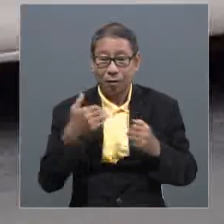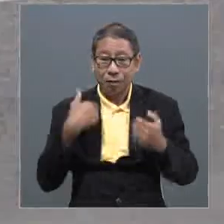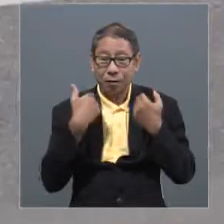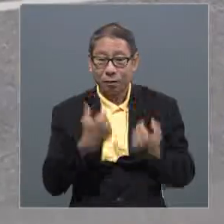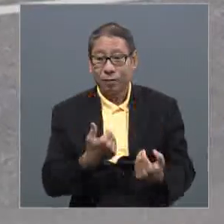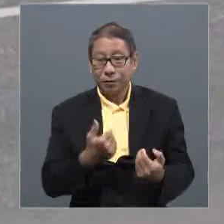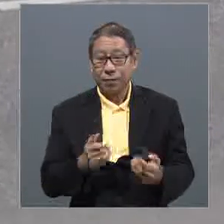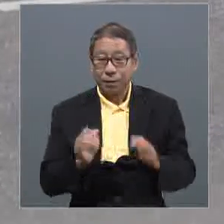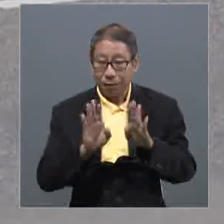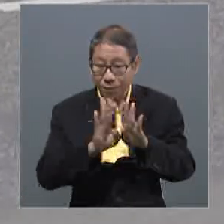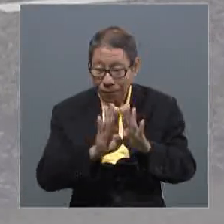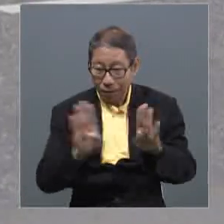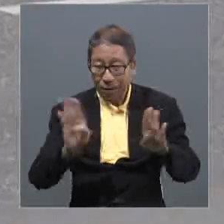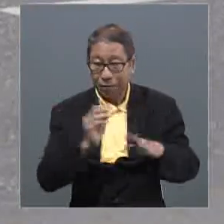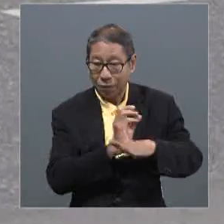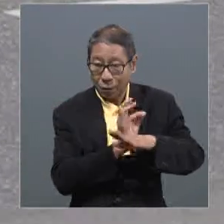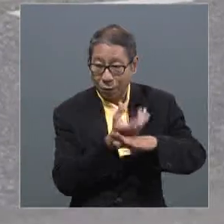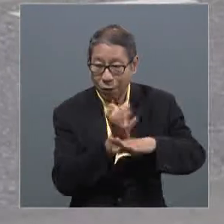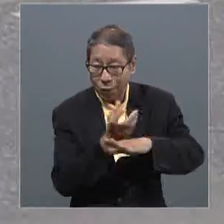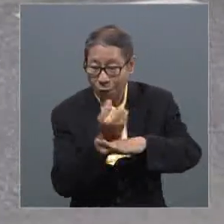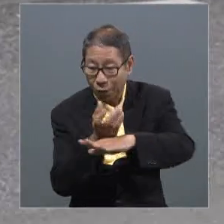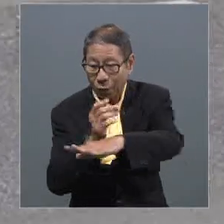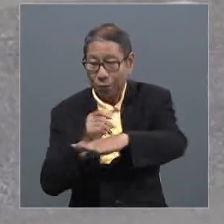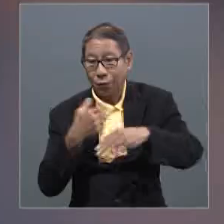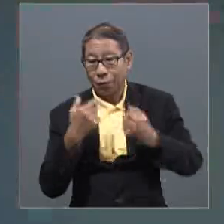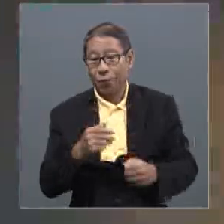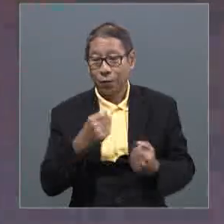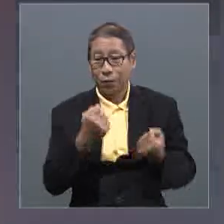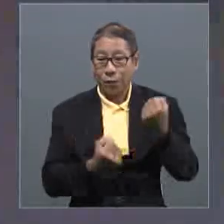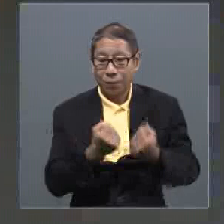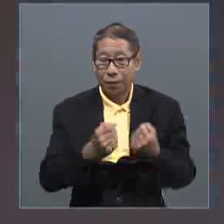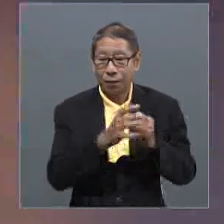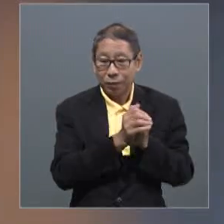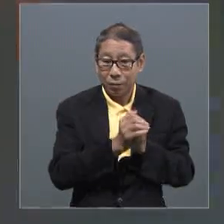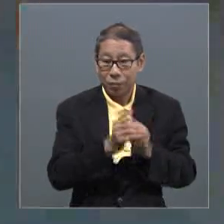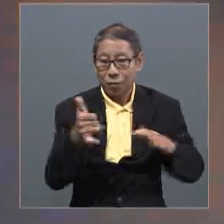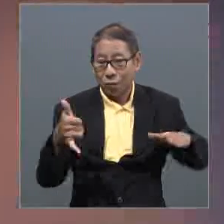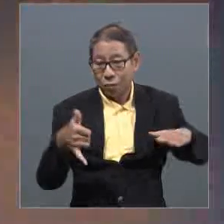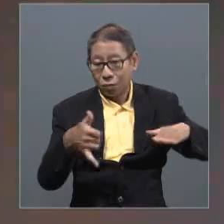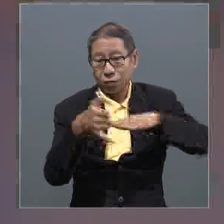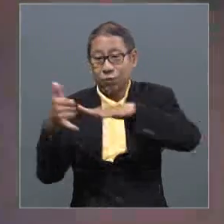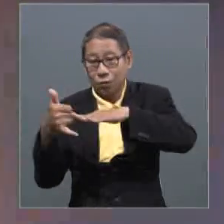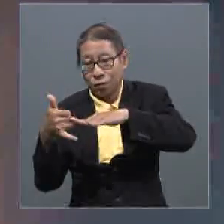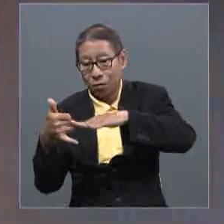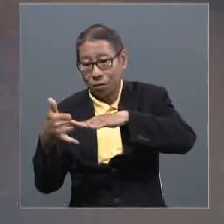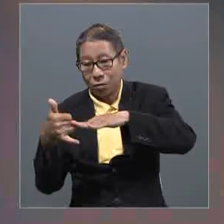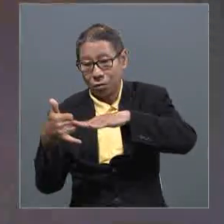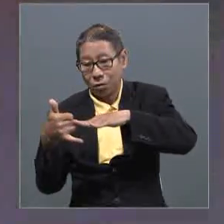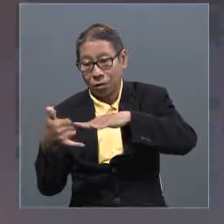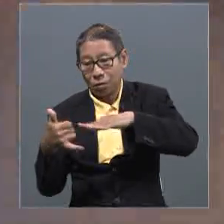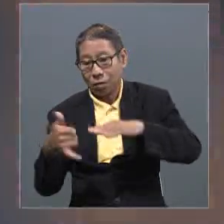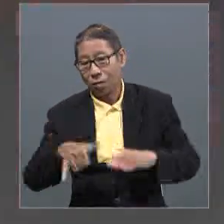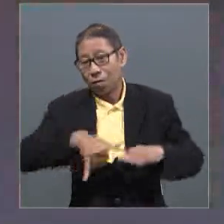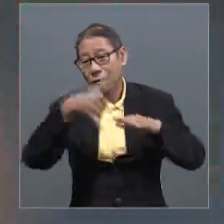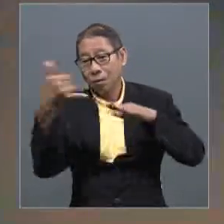ตำรวจเนี่ยมาเปิดมานำแล้วก็มาปิดท้ายขบวน 1ในรถในขบวนเนี้ยชนคนแล้วชนแรงชนิดที่ว่าร่าง